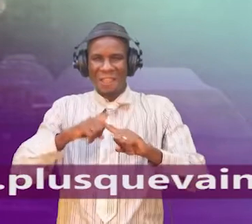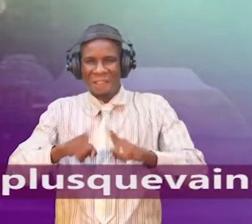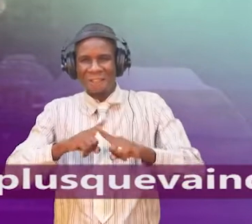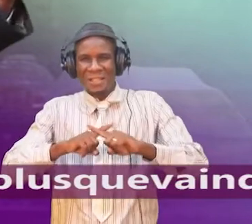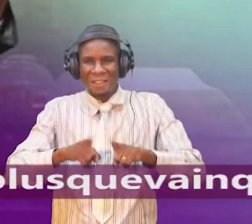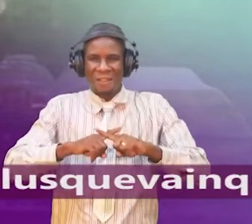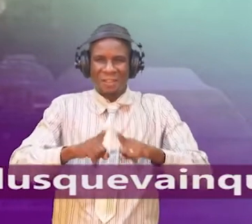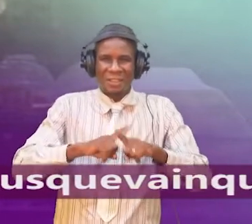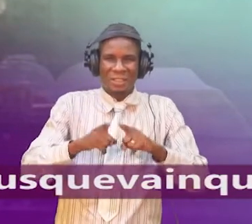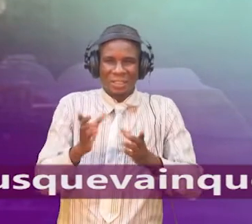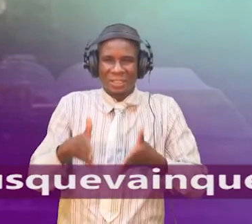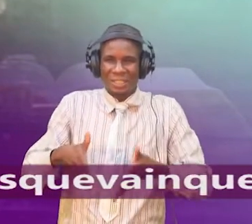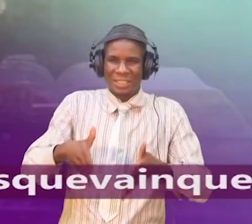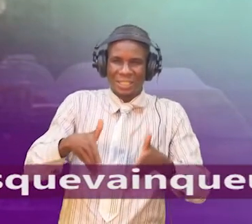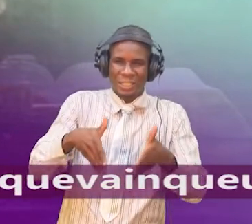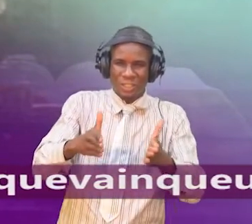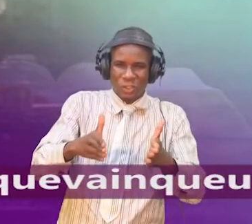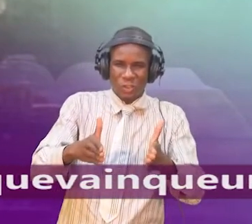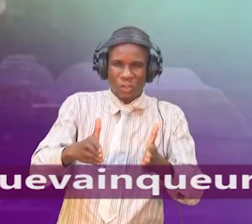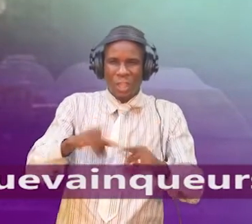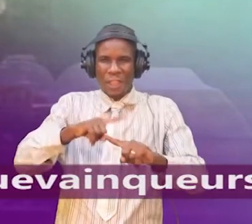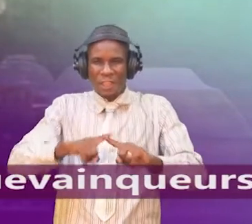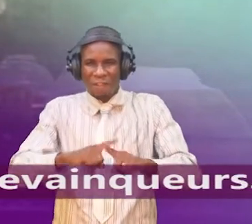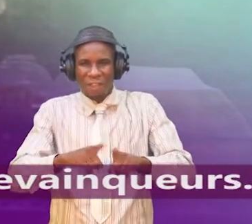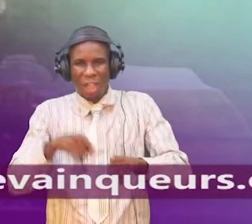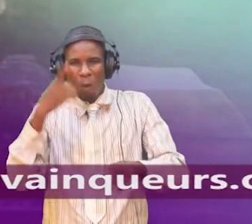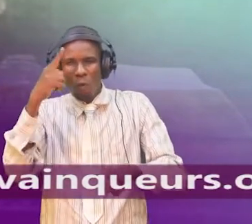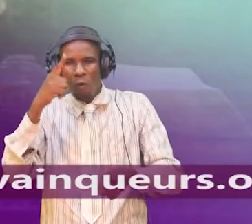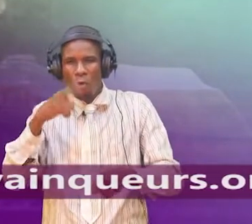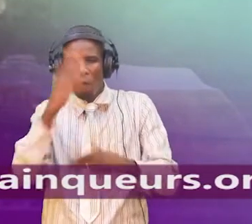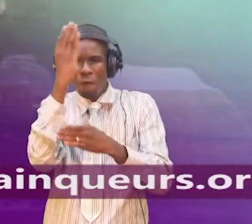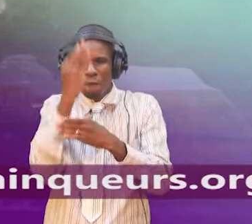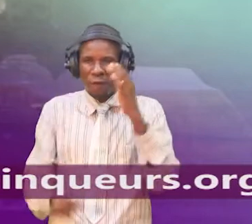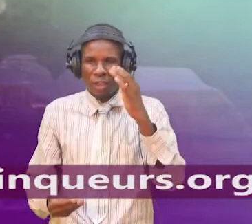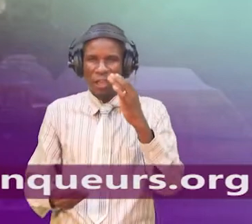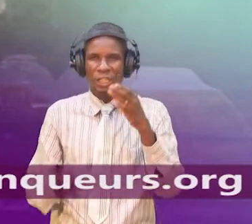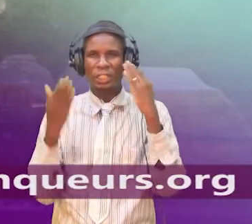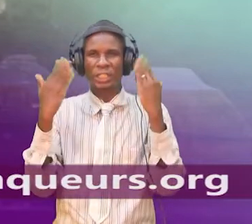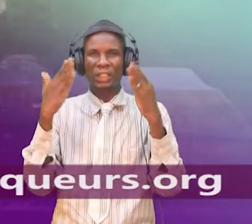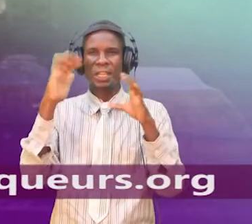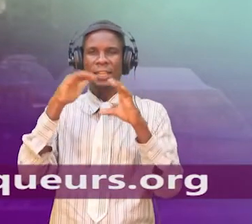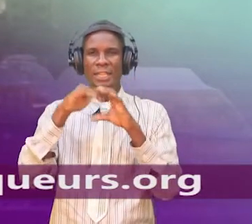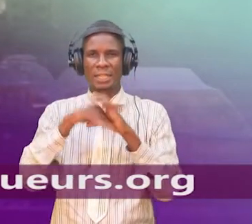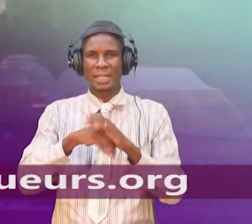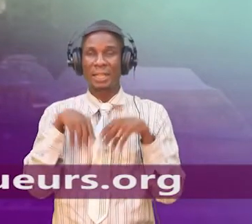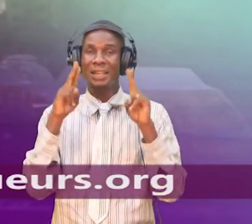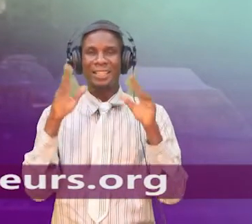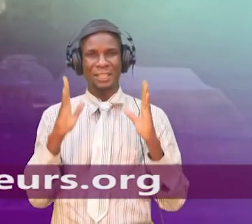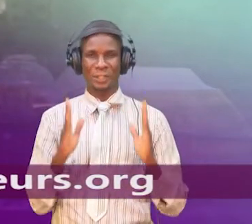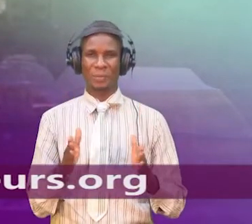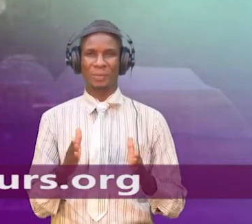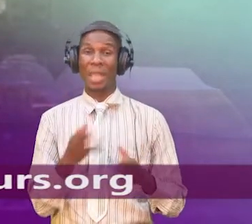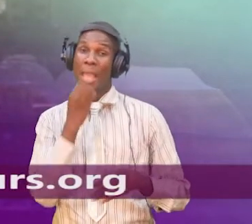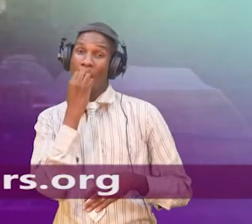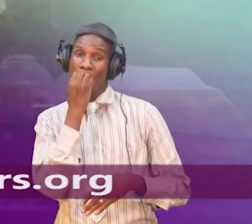Bato bazali komekola banzela kilikili mpe bisalelo kilikili po ete bayeba na ko